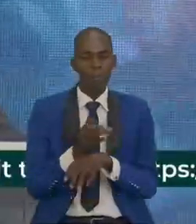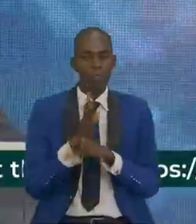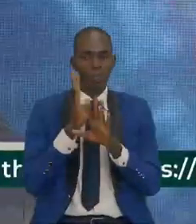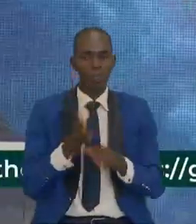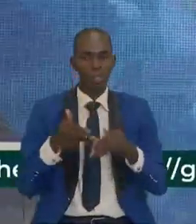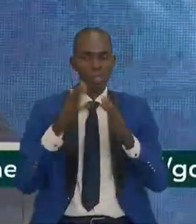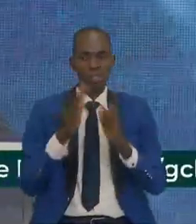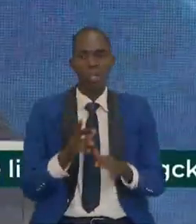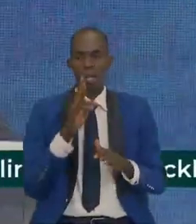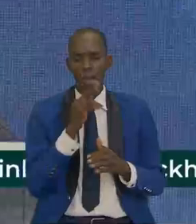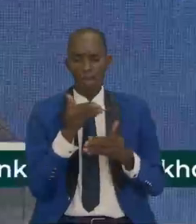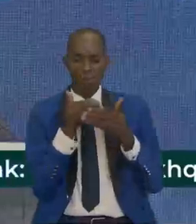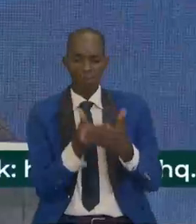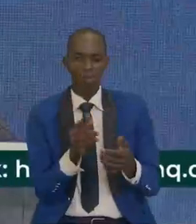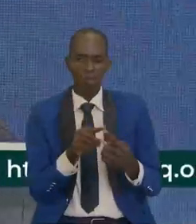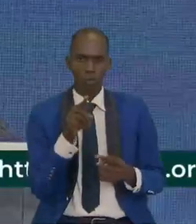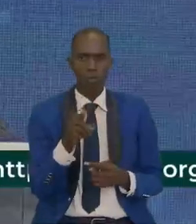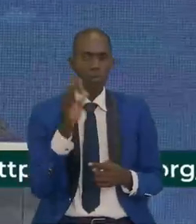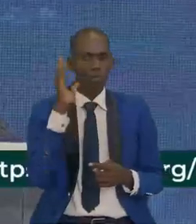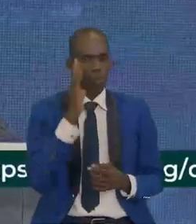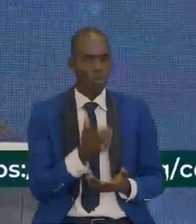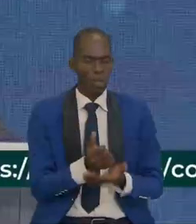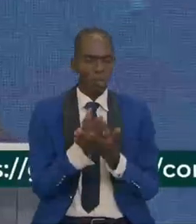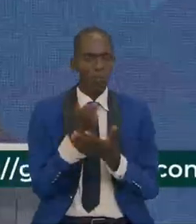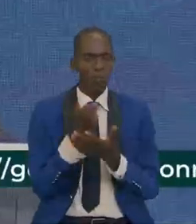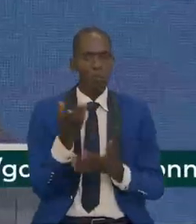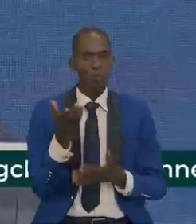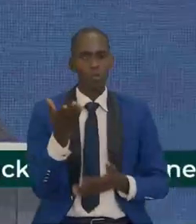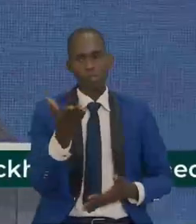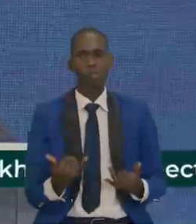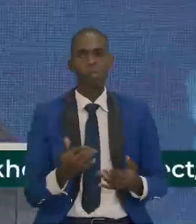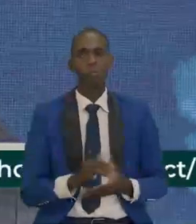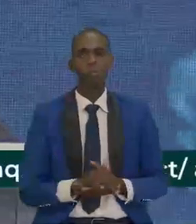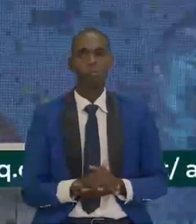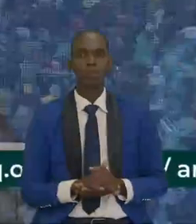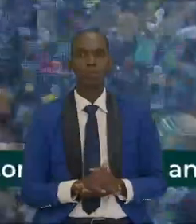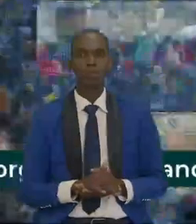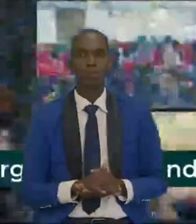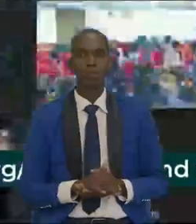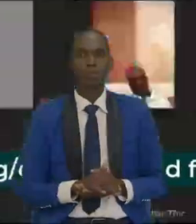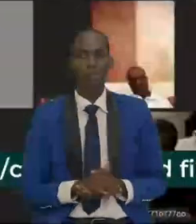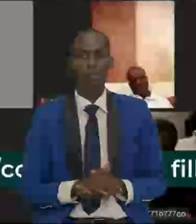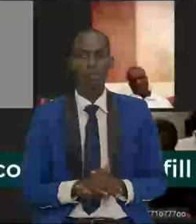Toujours debout, nos conseillers sont là pour prendre